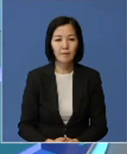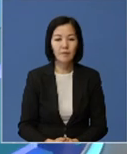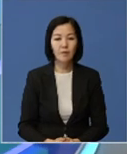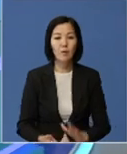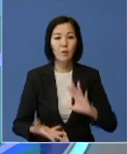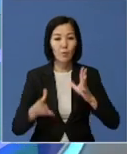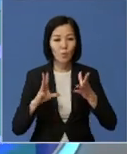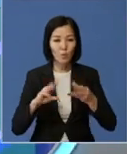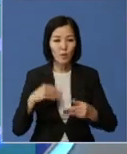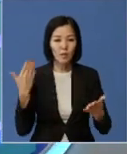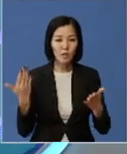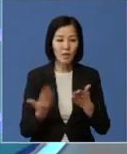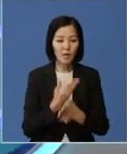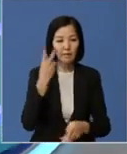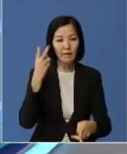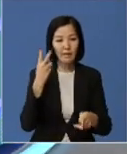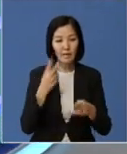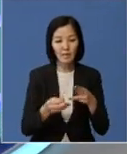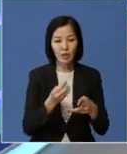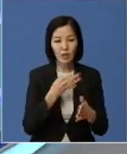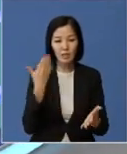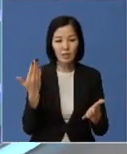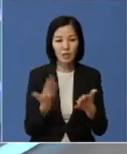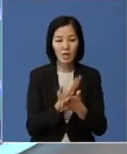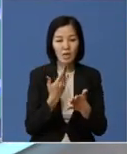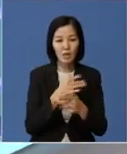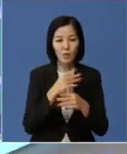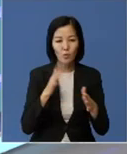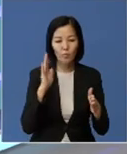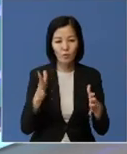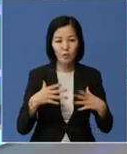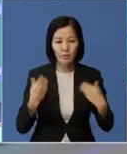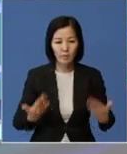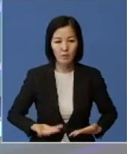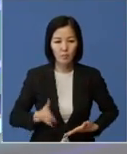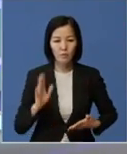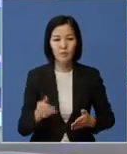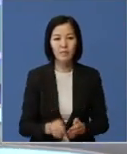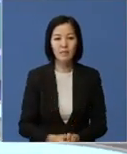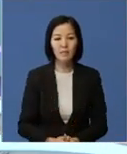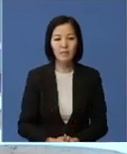Бүгінге айтар ақпарат жағымды жаңалық осы болды. Сіздеріңізбен эфирде қауышамыз. Аман сау болыңыздар.